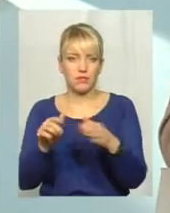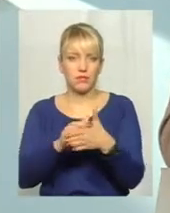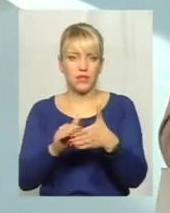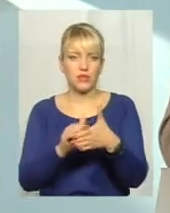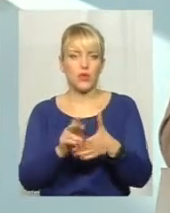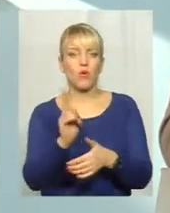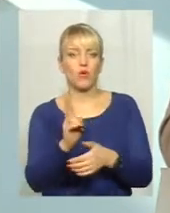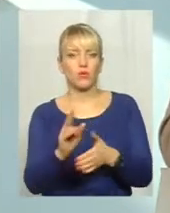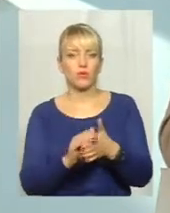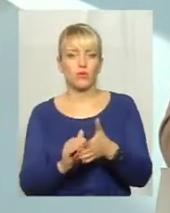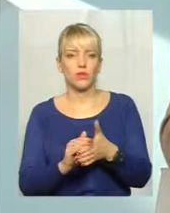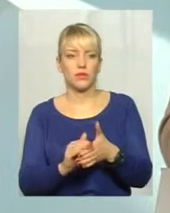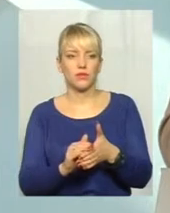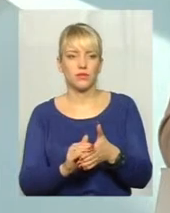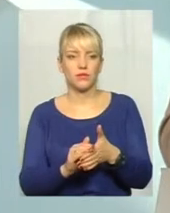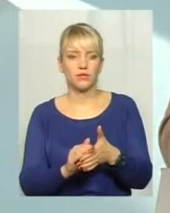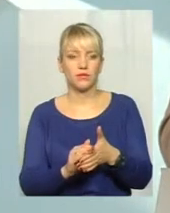Кому підпорядковується НАБУ? Поки нікому.